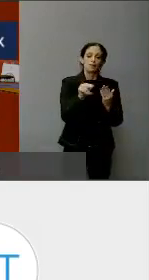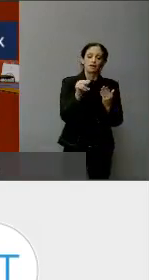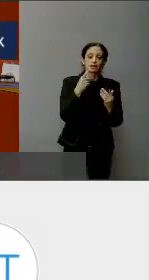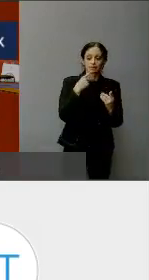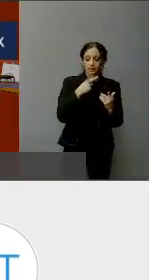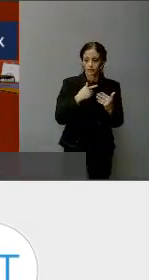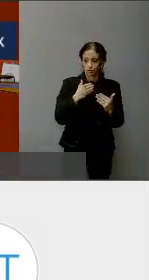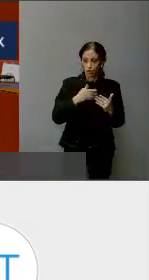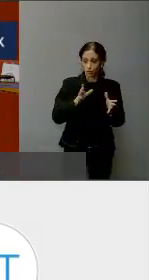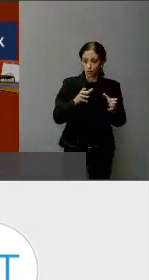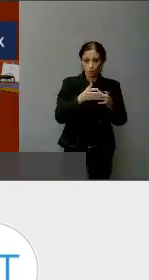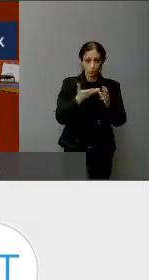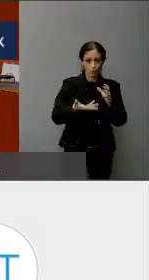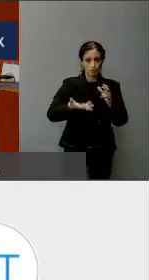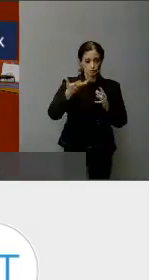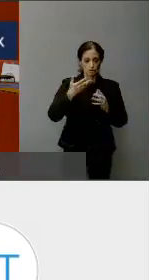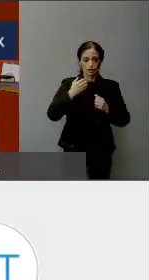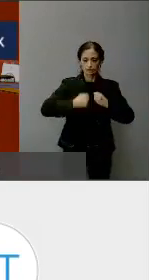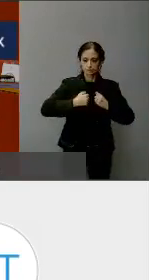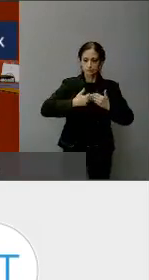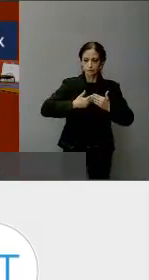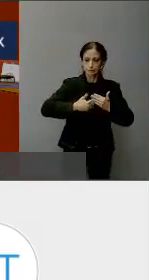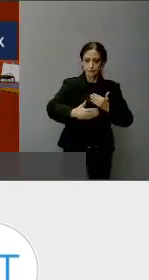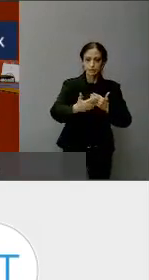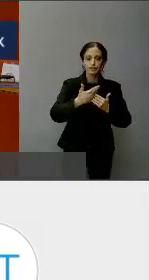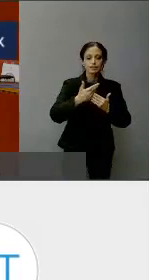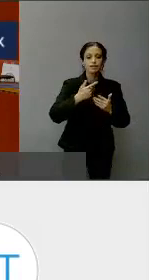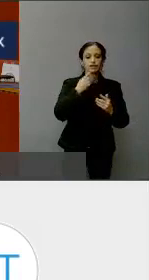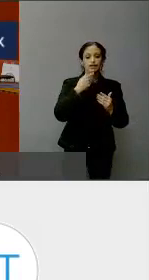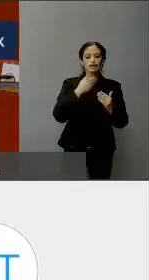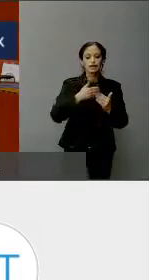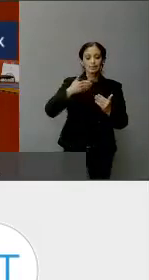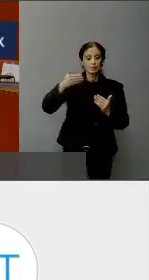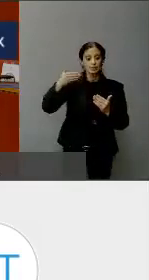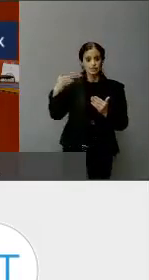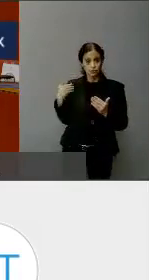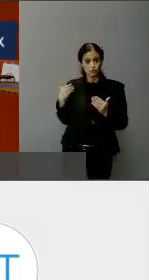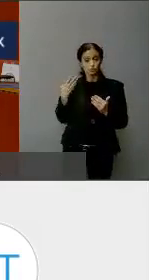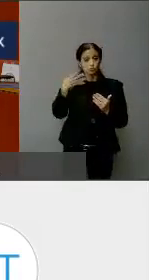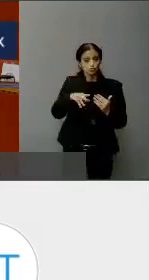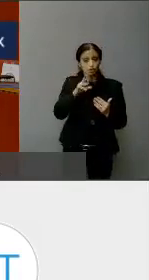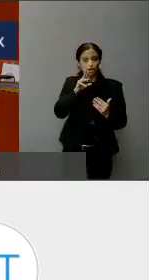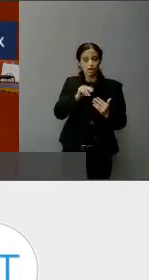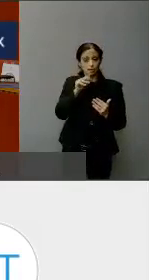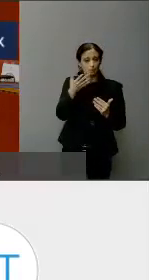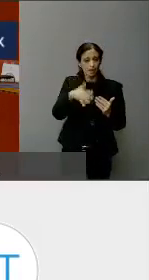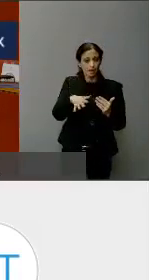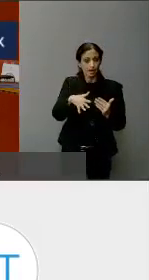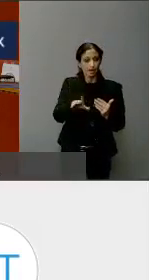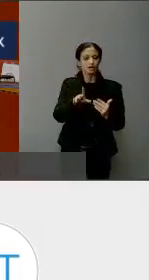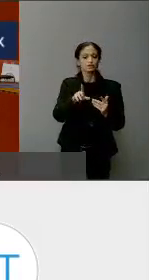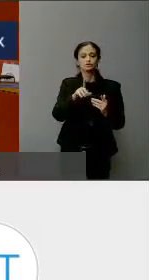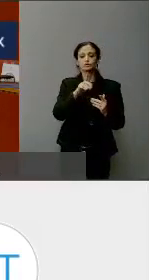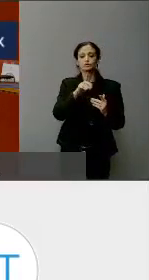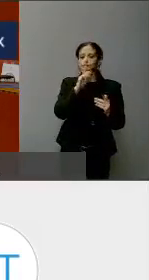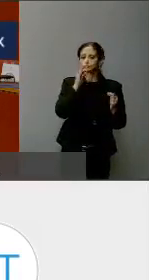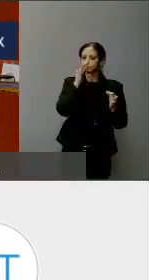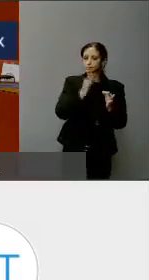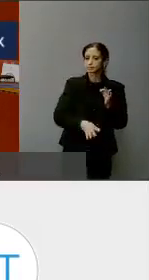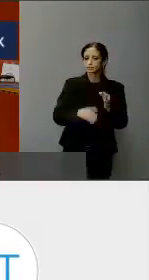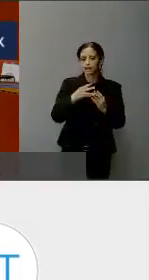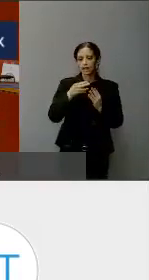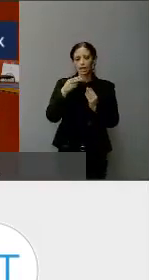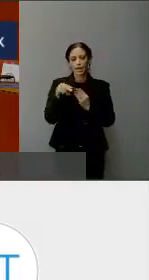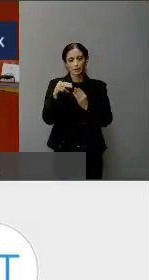e che combinazione come ha detto chi mi ha preceduto con che coincide proprio alla lettera con un emendamento che è stato